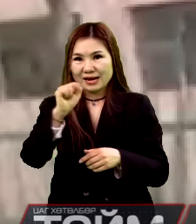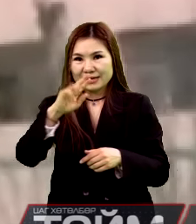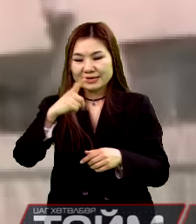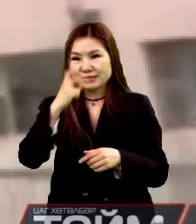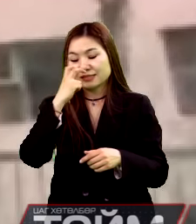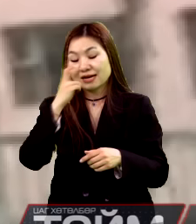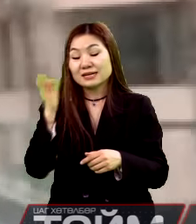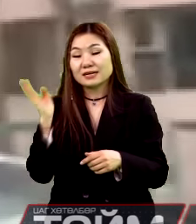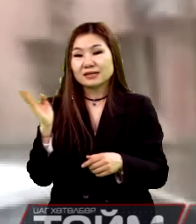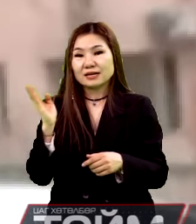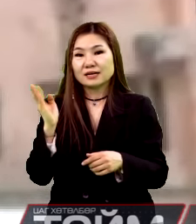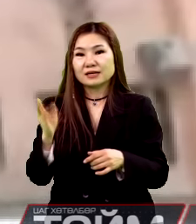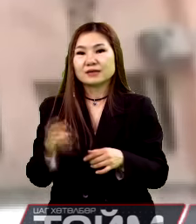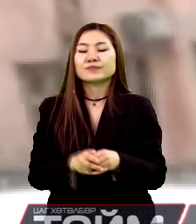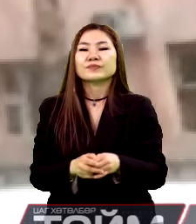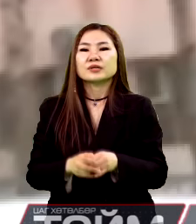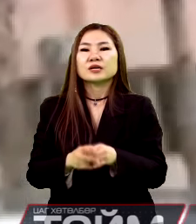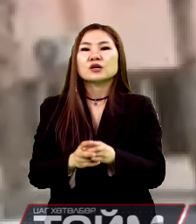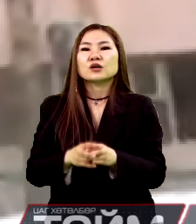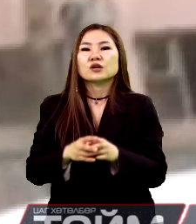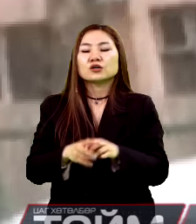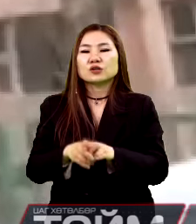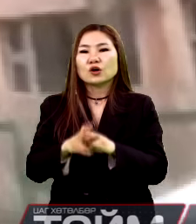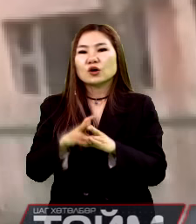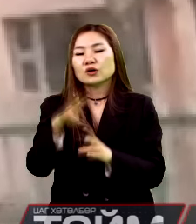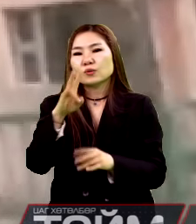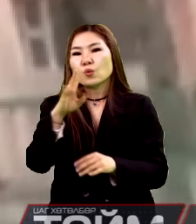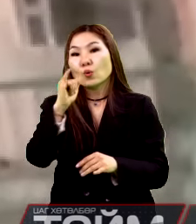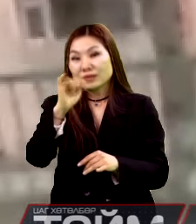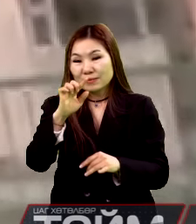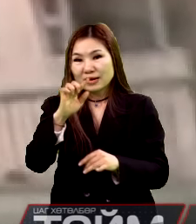сайн хараарай. Нийслэлийн засаг даргын дэргэдэх